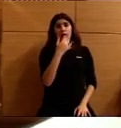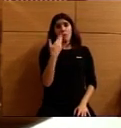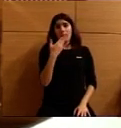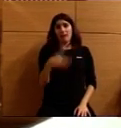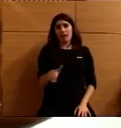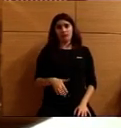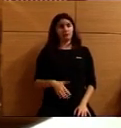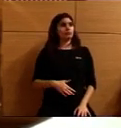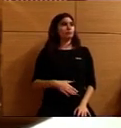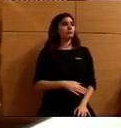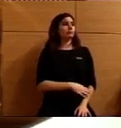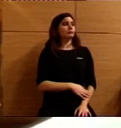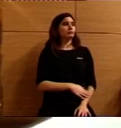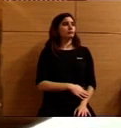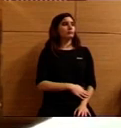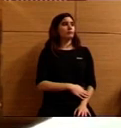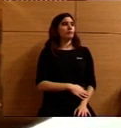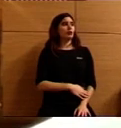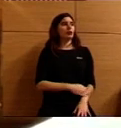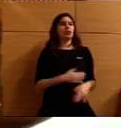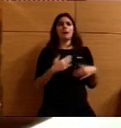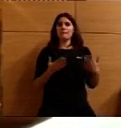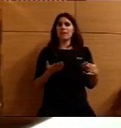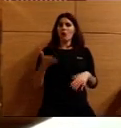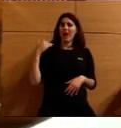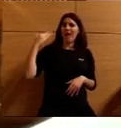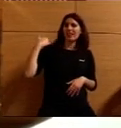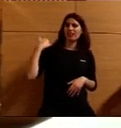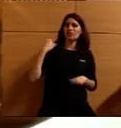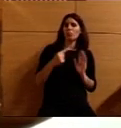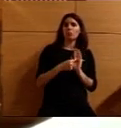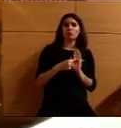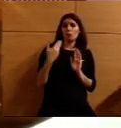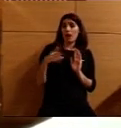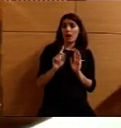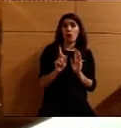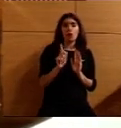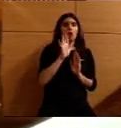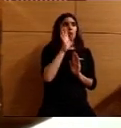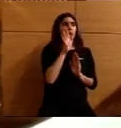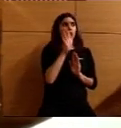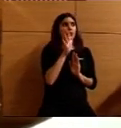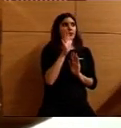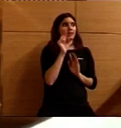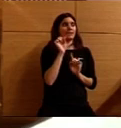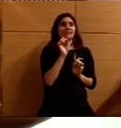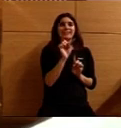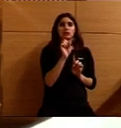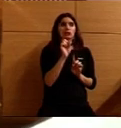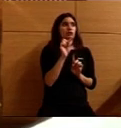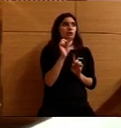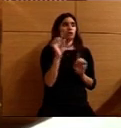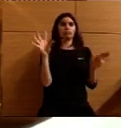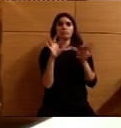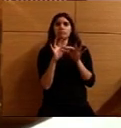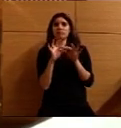és. Però no ha estat mal l'anterior punt perquè això té que veure algo en